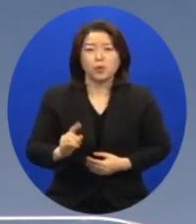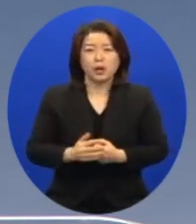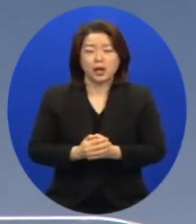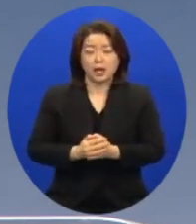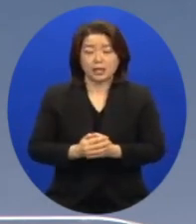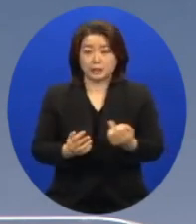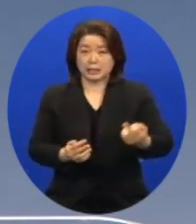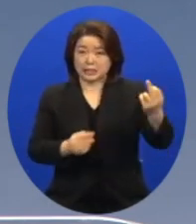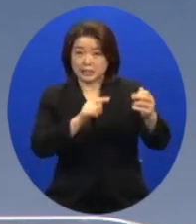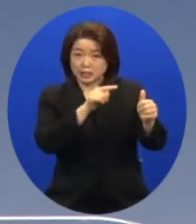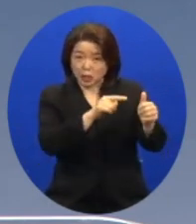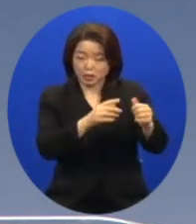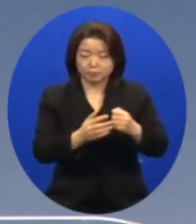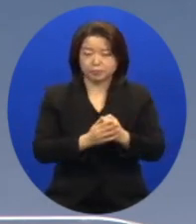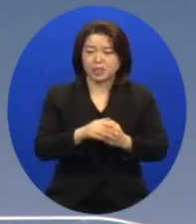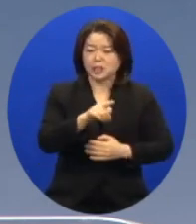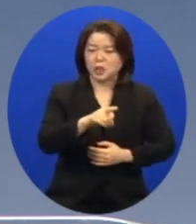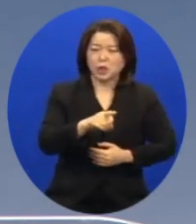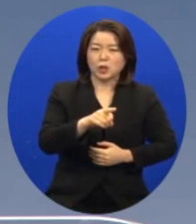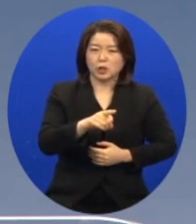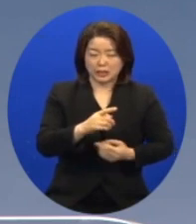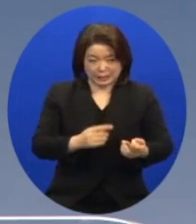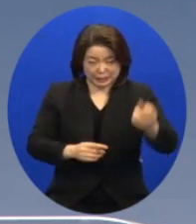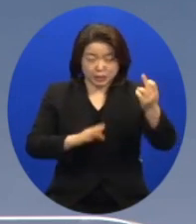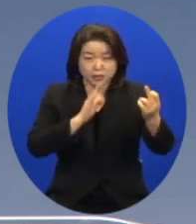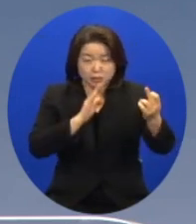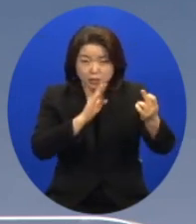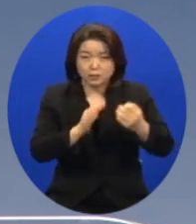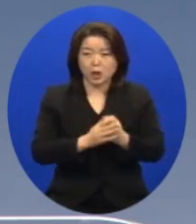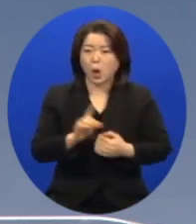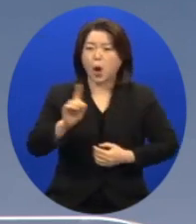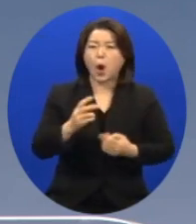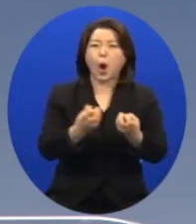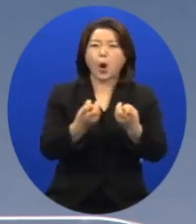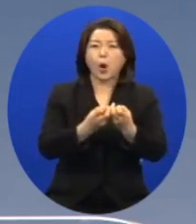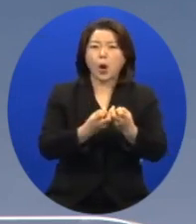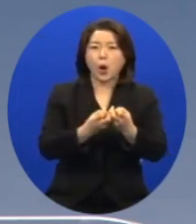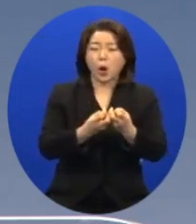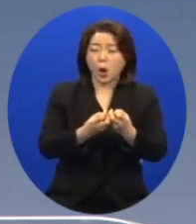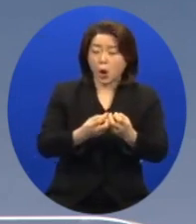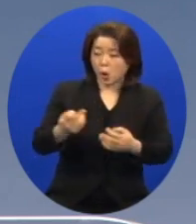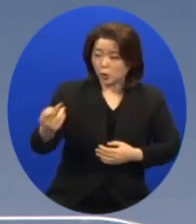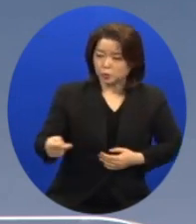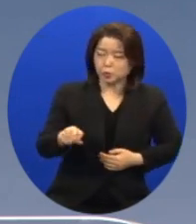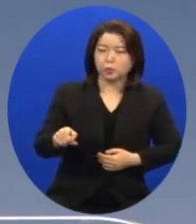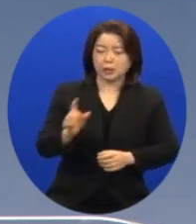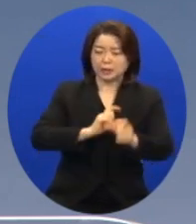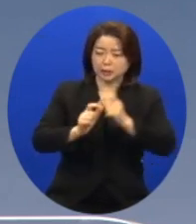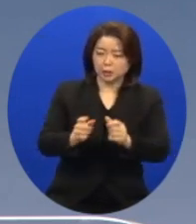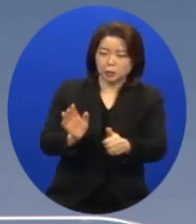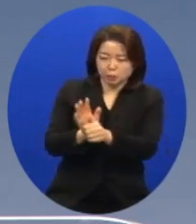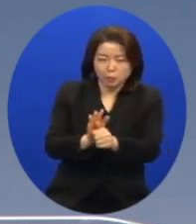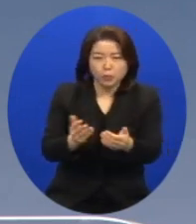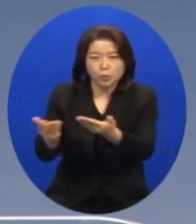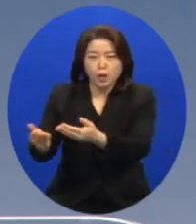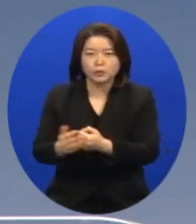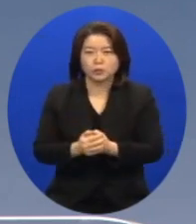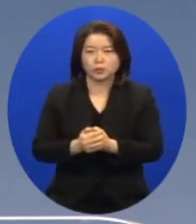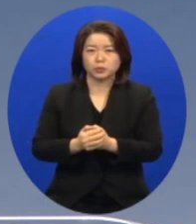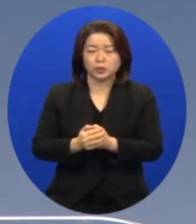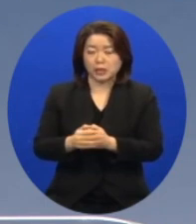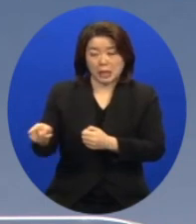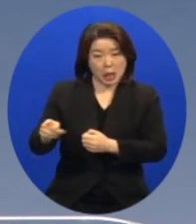형에게는 노 동생 아니냐 어떻게 동생 좀 더 챙기고 그